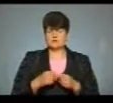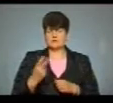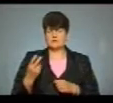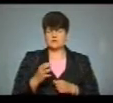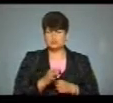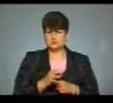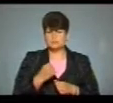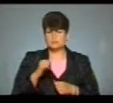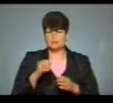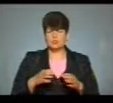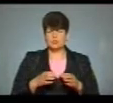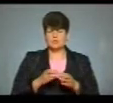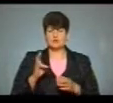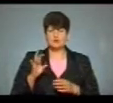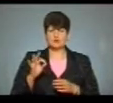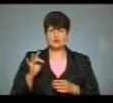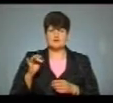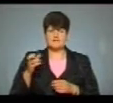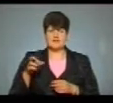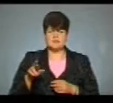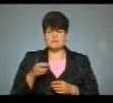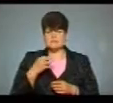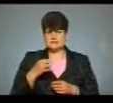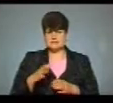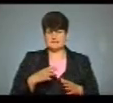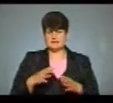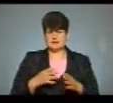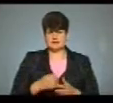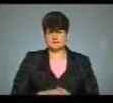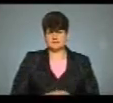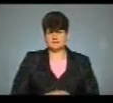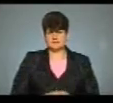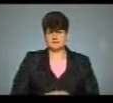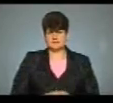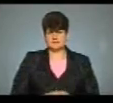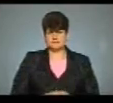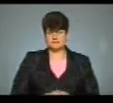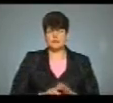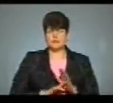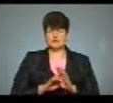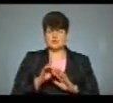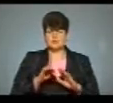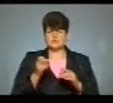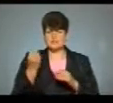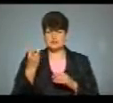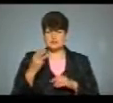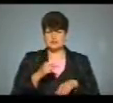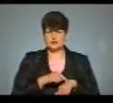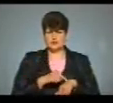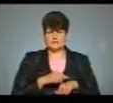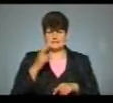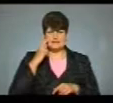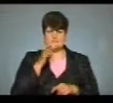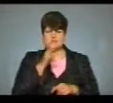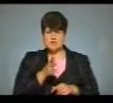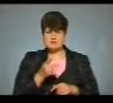перемогли команду з Норвегії, повідомив тренер тернополян Василь Івагеш. Поєдинок розпочався о 13-й годині за київським